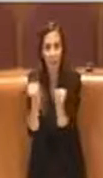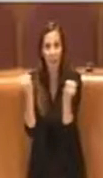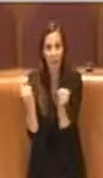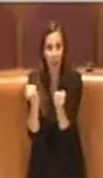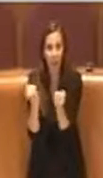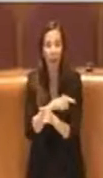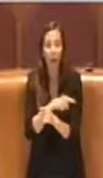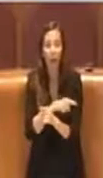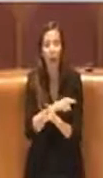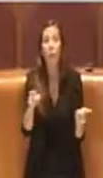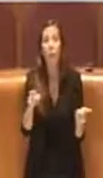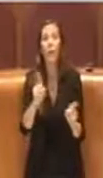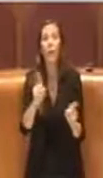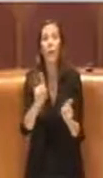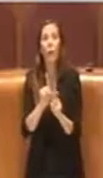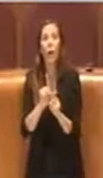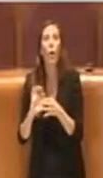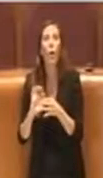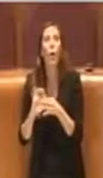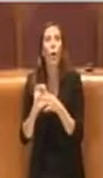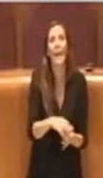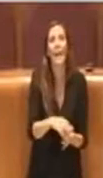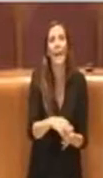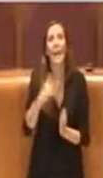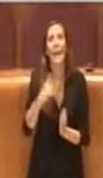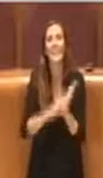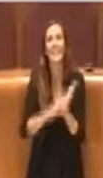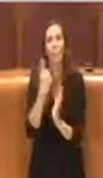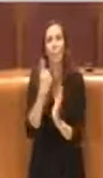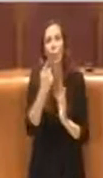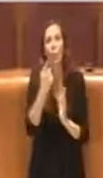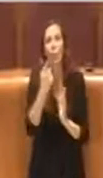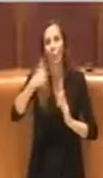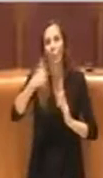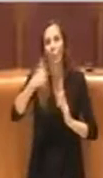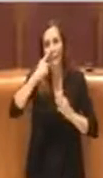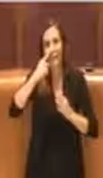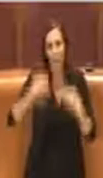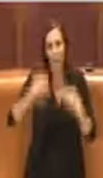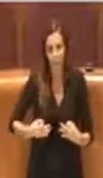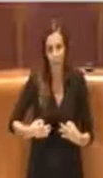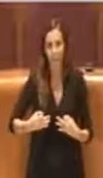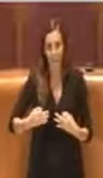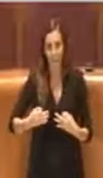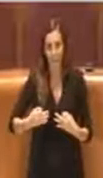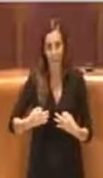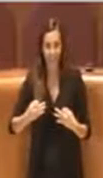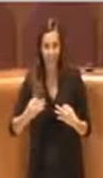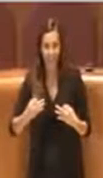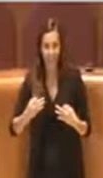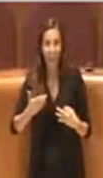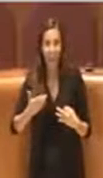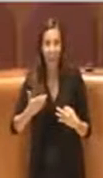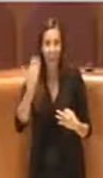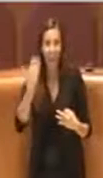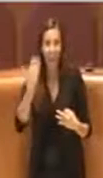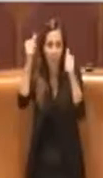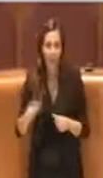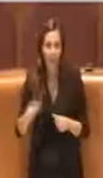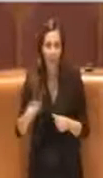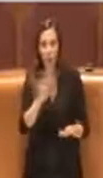di un articolo del testo unico per la sicurezza, che in realtà all'interno del bando del 99 non era